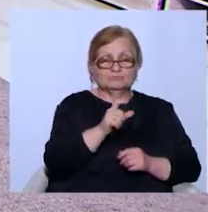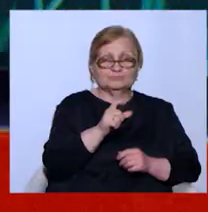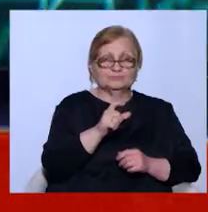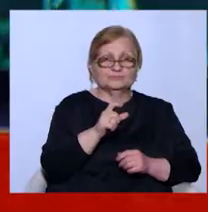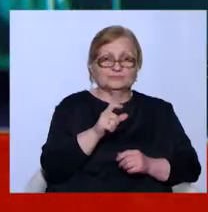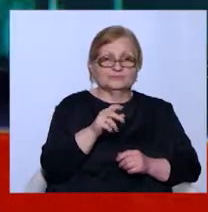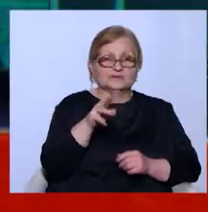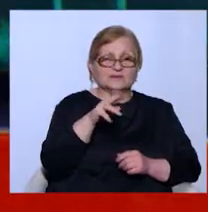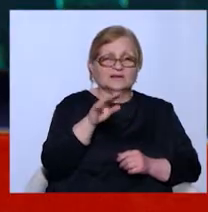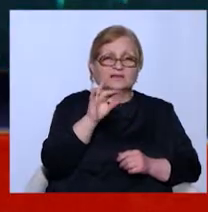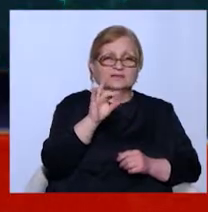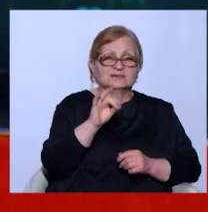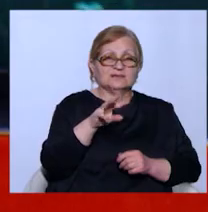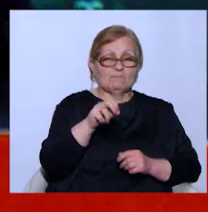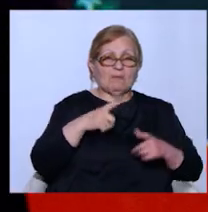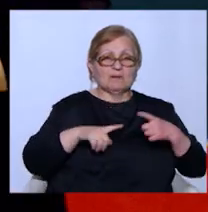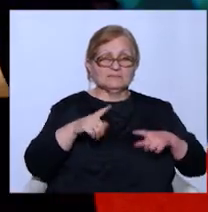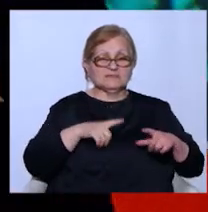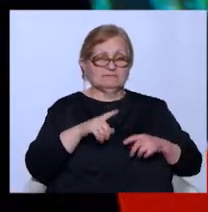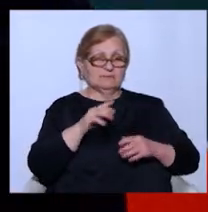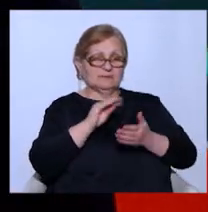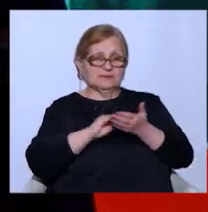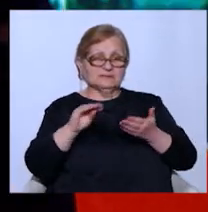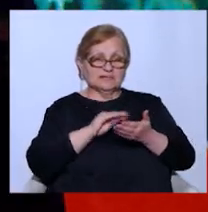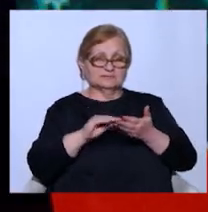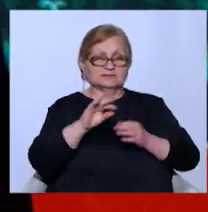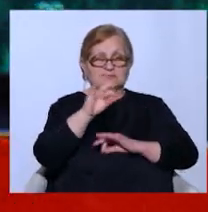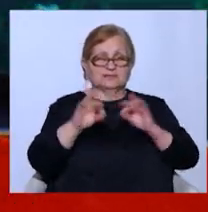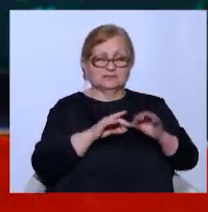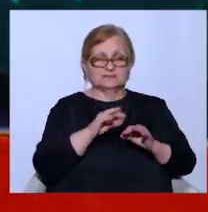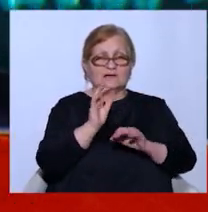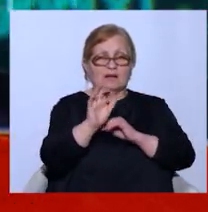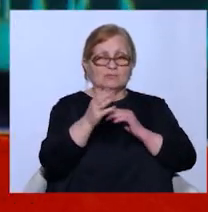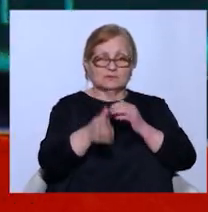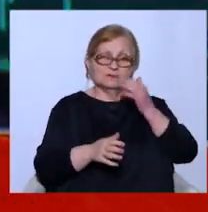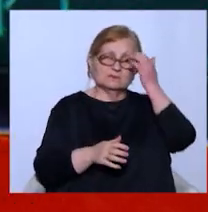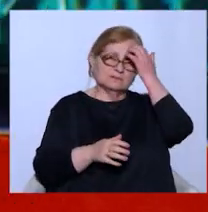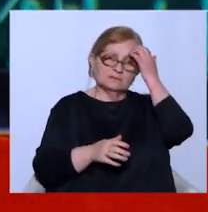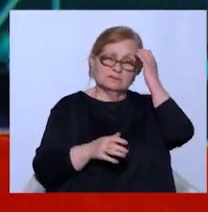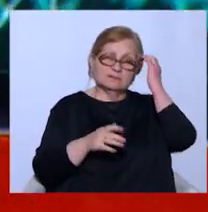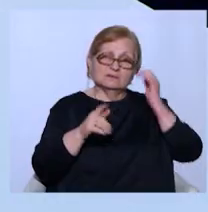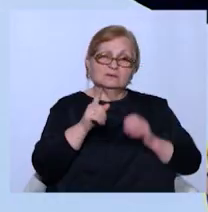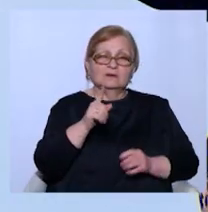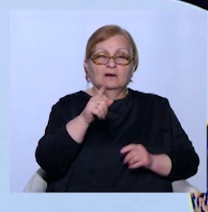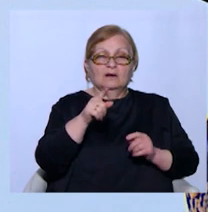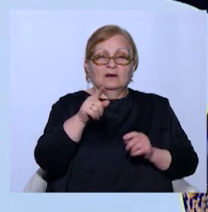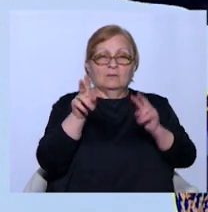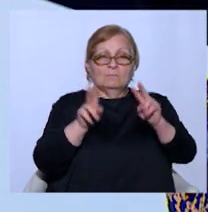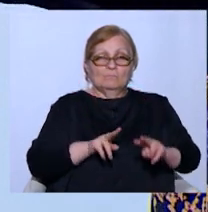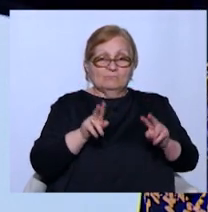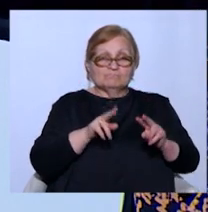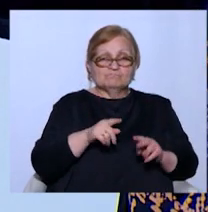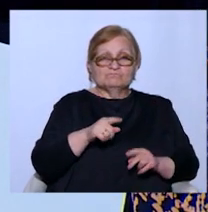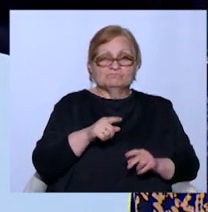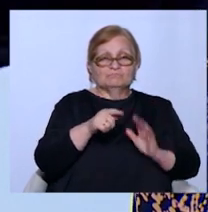დაწერა და დახაზა ეს ამოცანა, გამოგიგზავნათ თქვენ და მოდი განვიხილოთ. პარალელოგრამის სიმაღლის